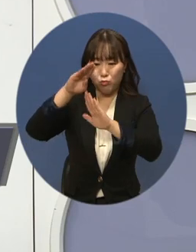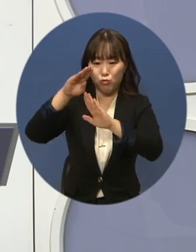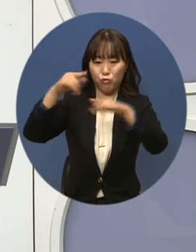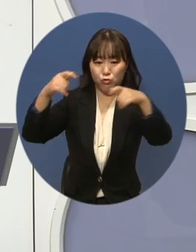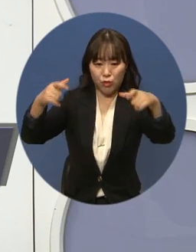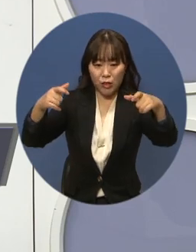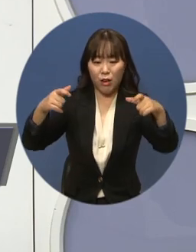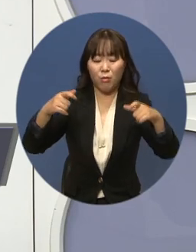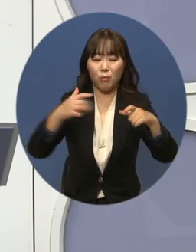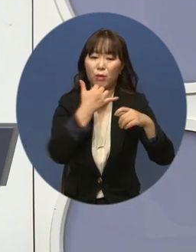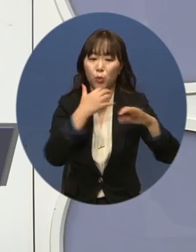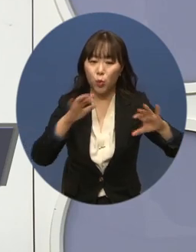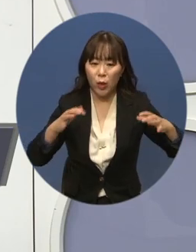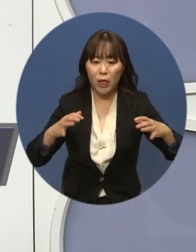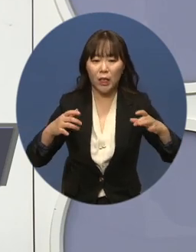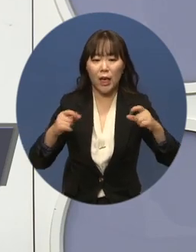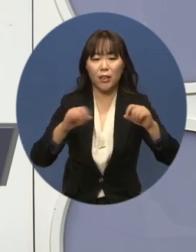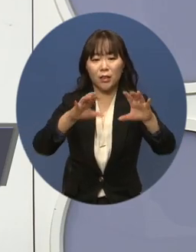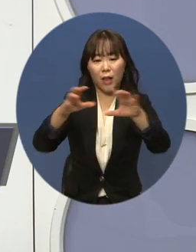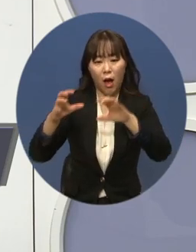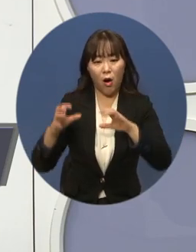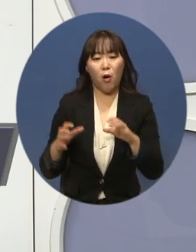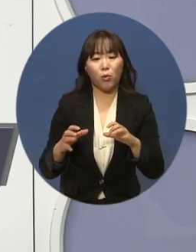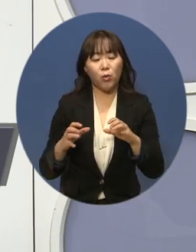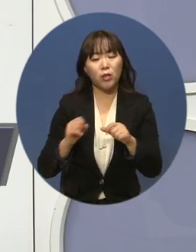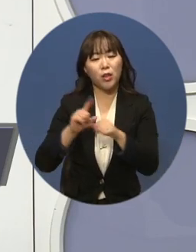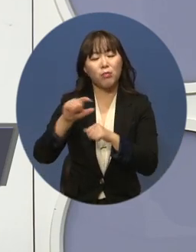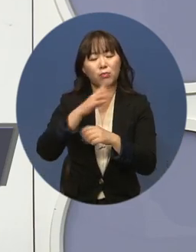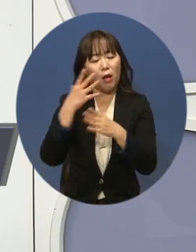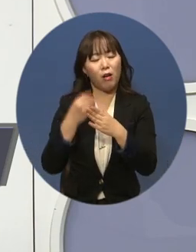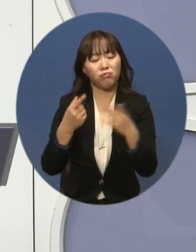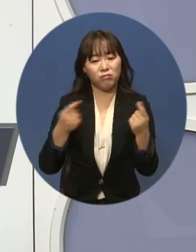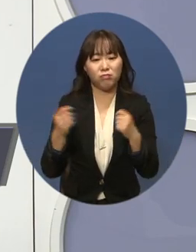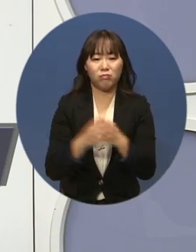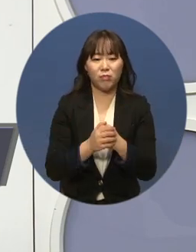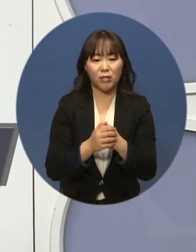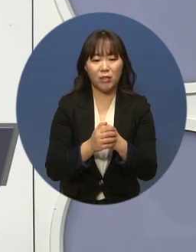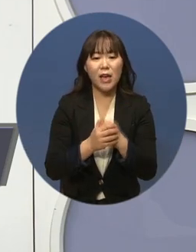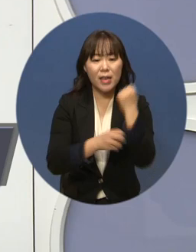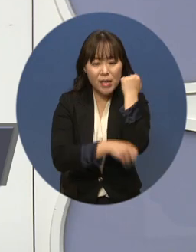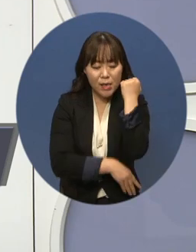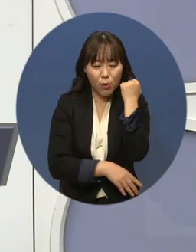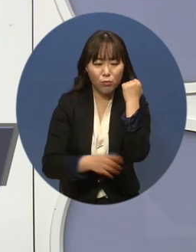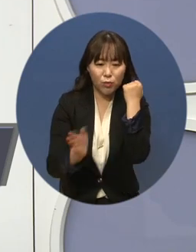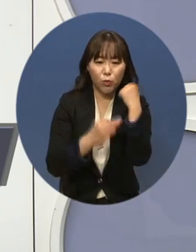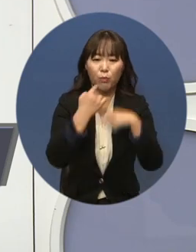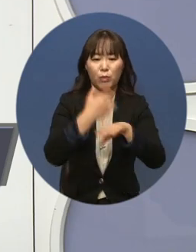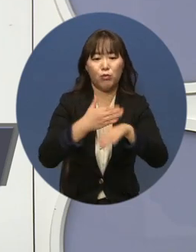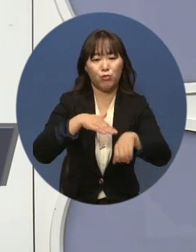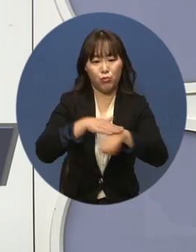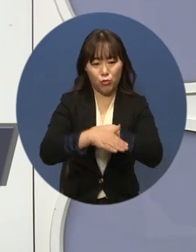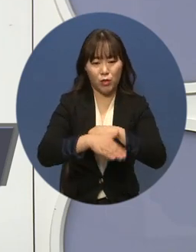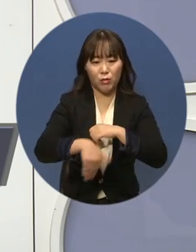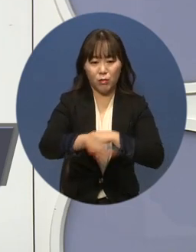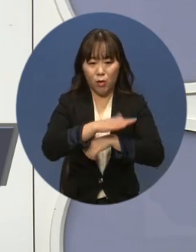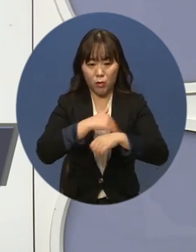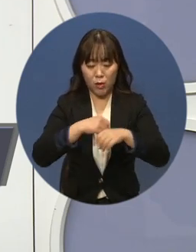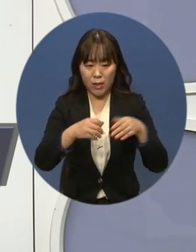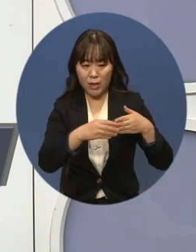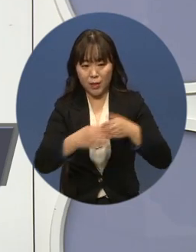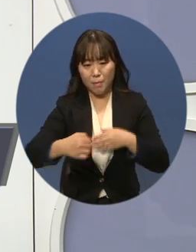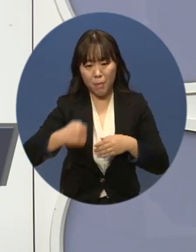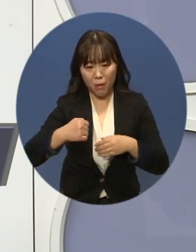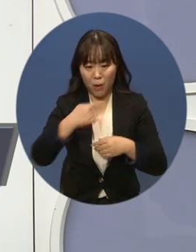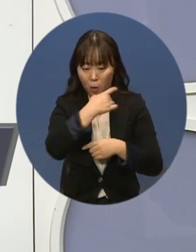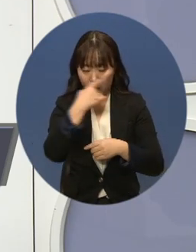그 독일이나 이런 나라들은 대체로 좀 그렇습니다. 풀뿌리 현장에서 리더십이 검증된 이런 사람들